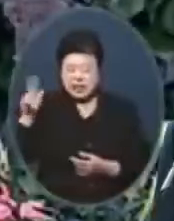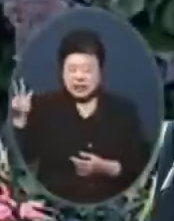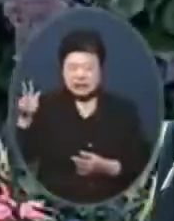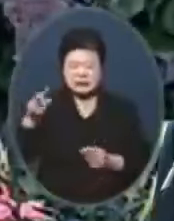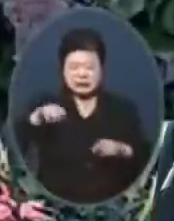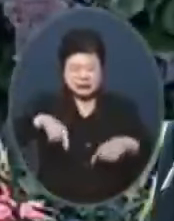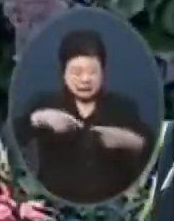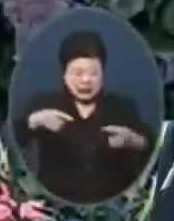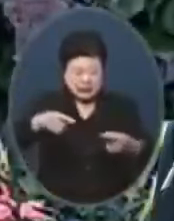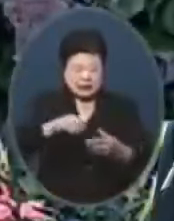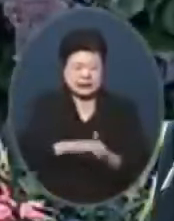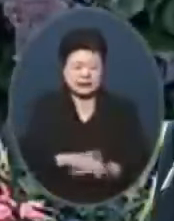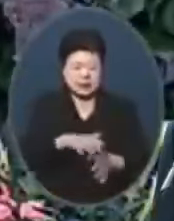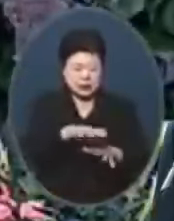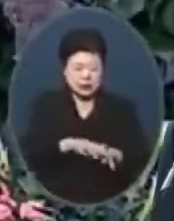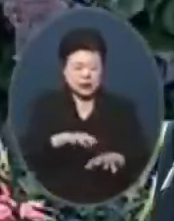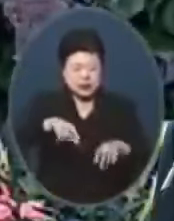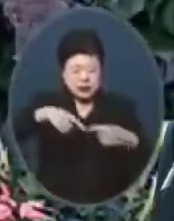들어가서